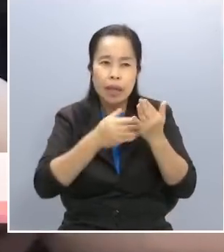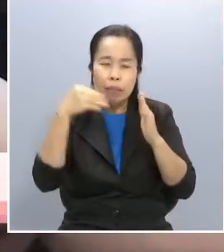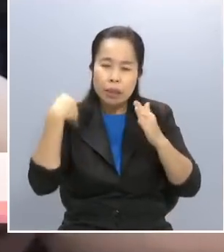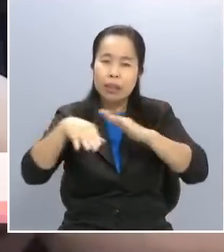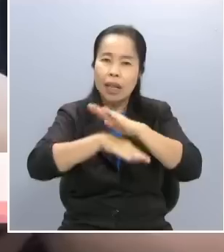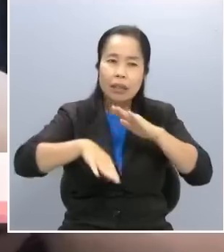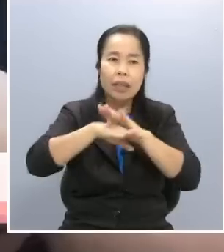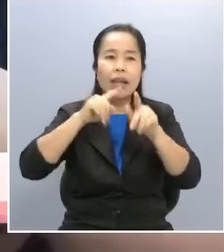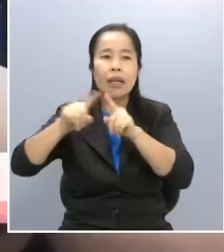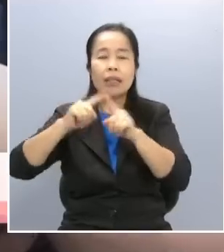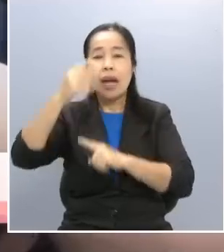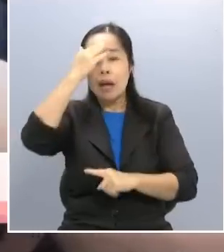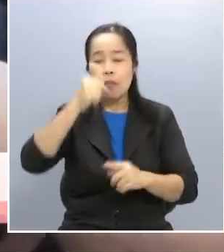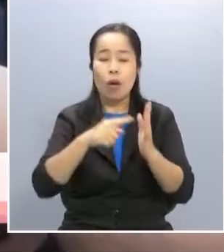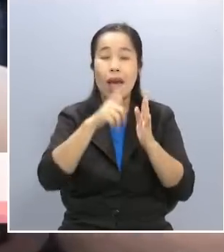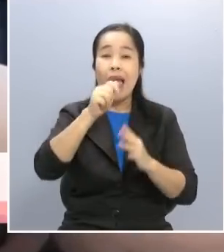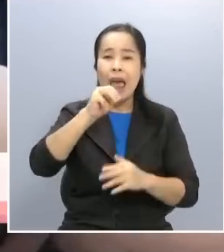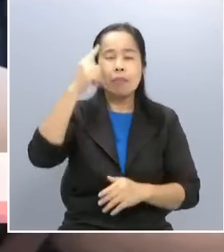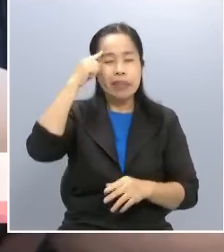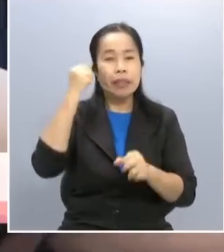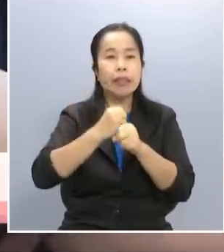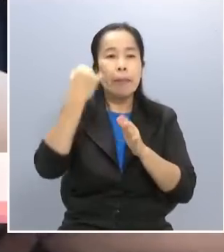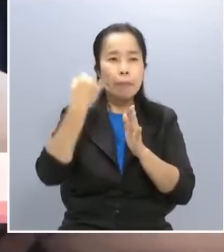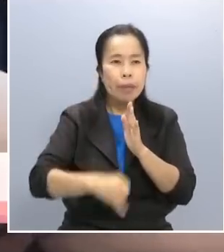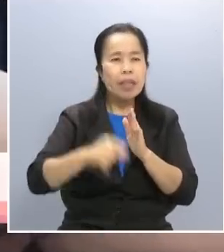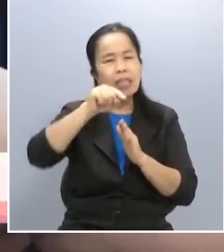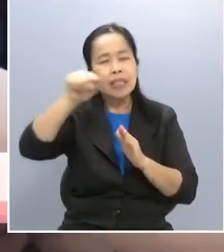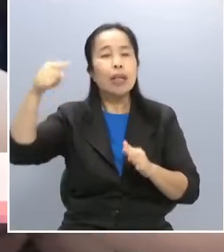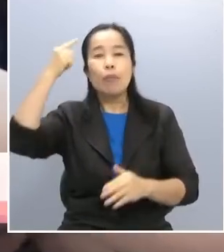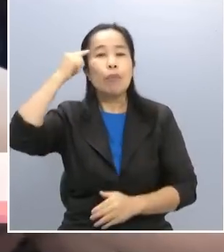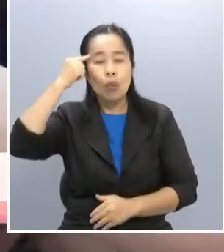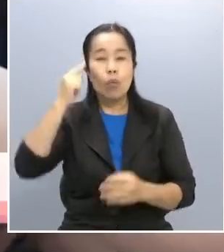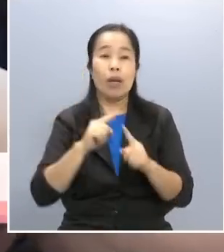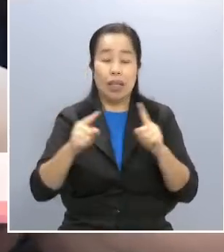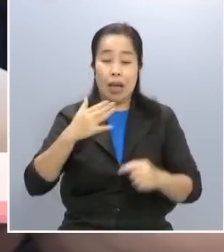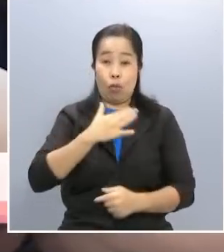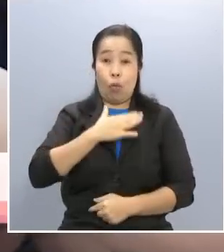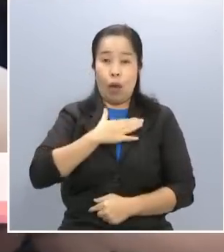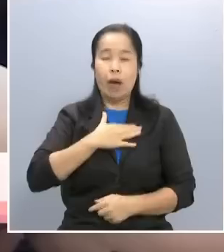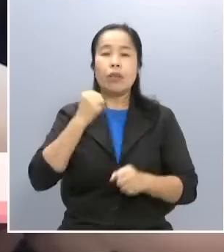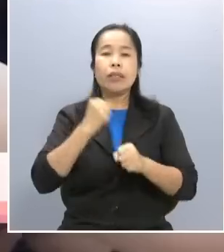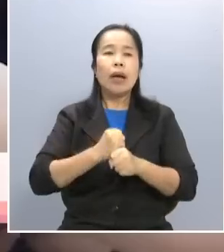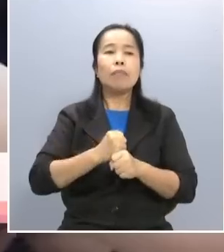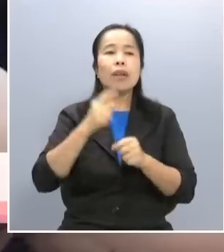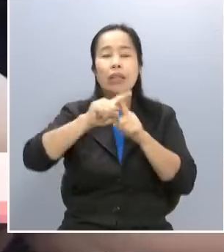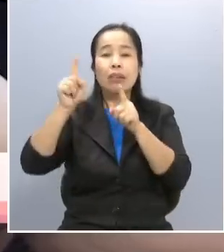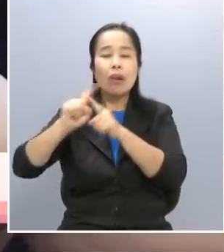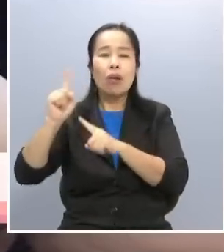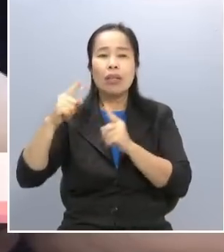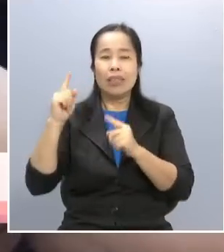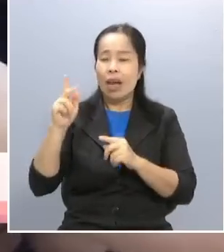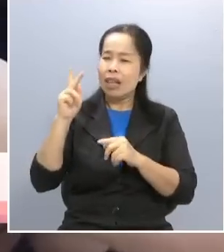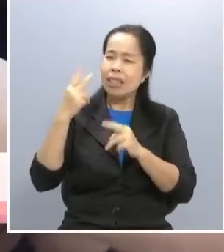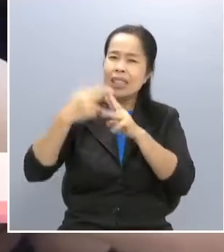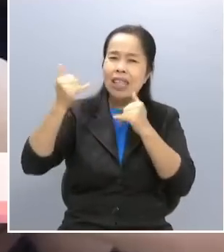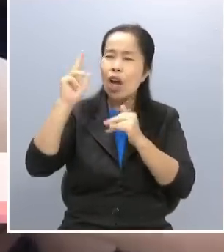านเพราะว่าแอมอาจจะกระทำความผิดในคดีอื่นก็เป็นได้ส่วนตนจะรับทำคดีอื่นๆนอกเหนือจากคดีก้อยไหม